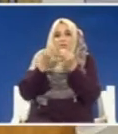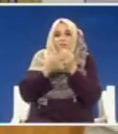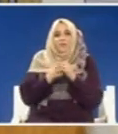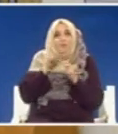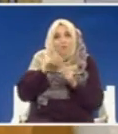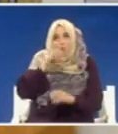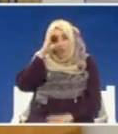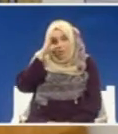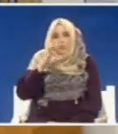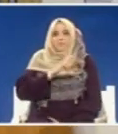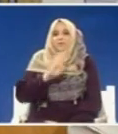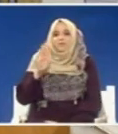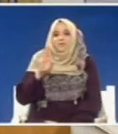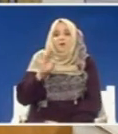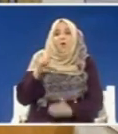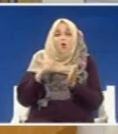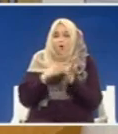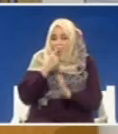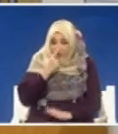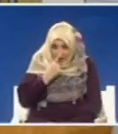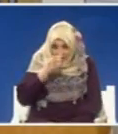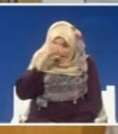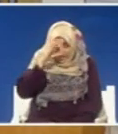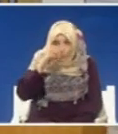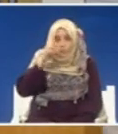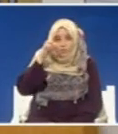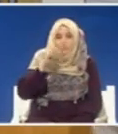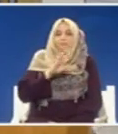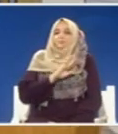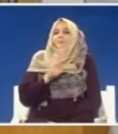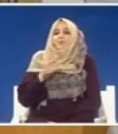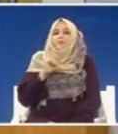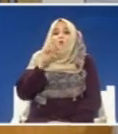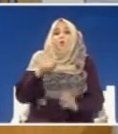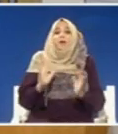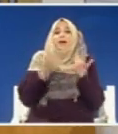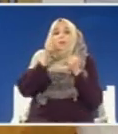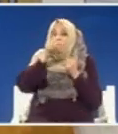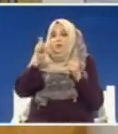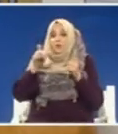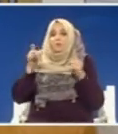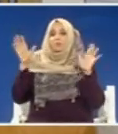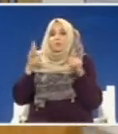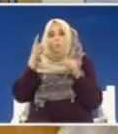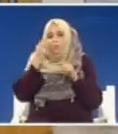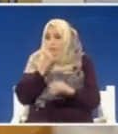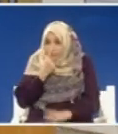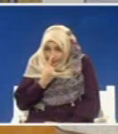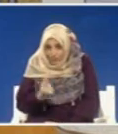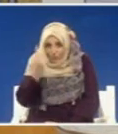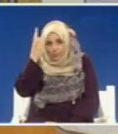سطاع ذايا كان ربو دي طلبة رزقنا الحاجة إنك عبثيك وما خلقت الجن والإنس إلا ليعبدون تحقيق العبودية لله